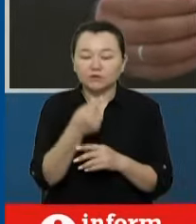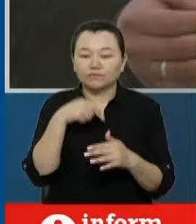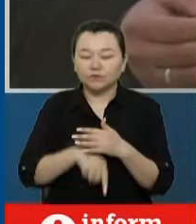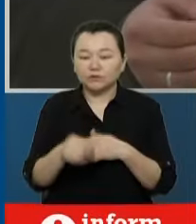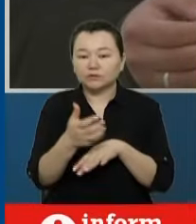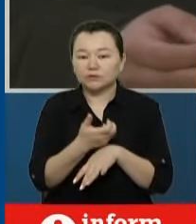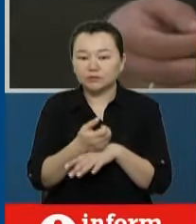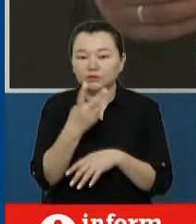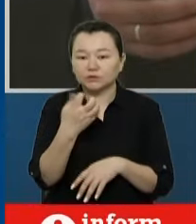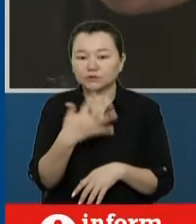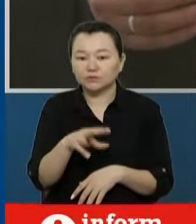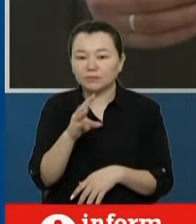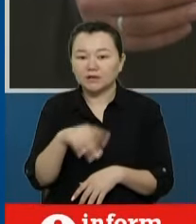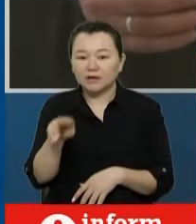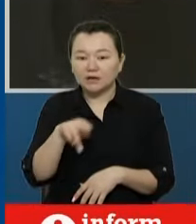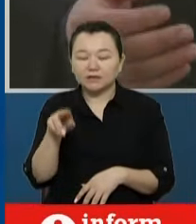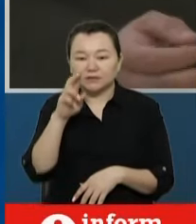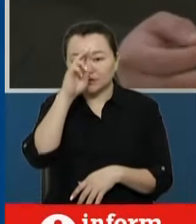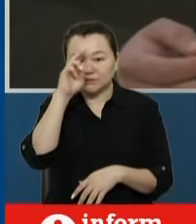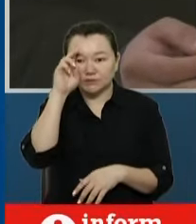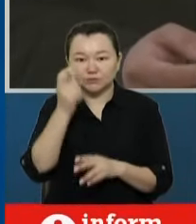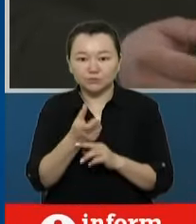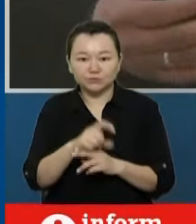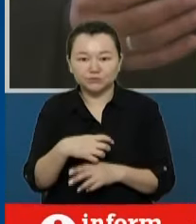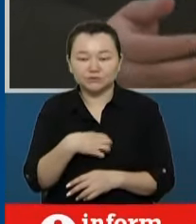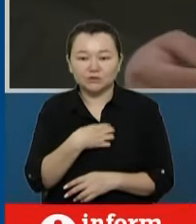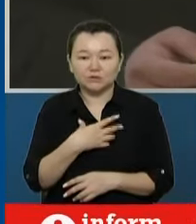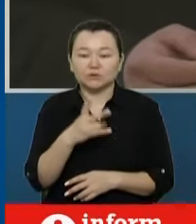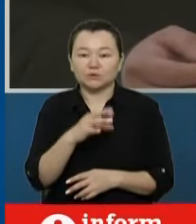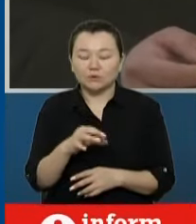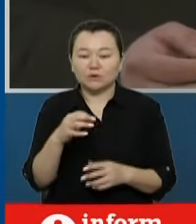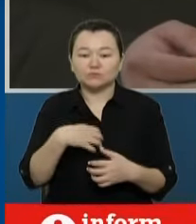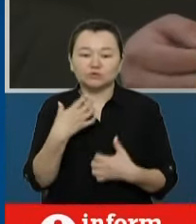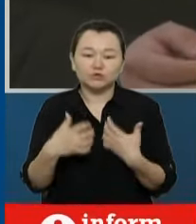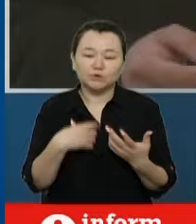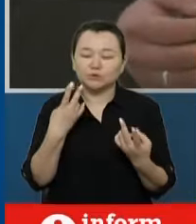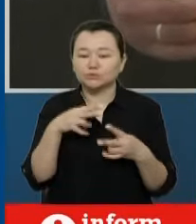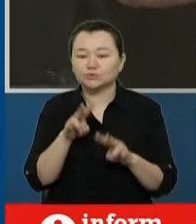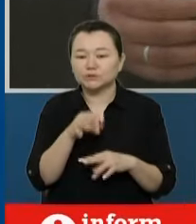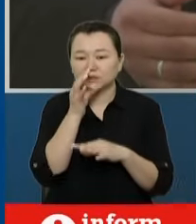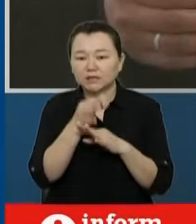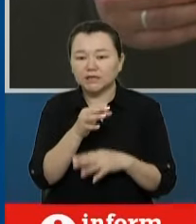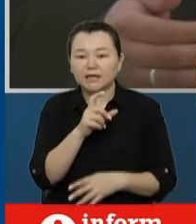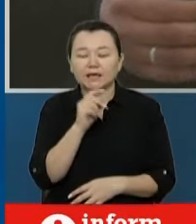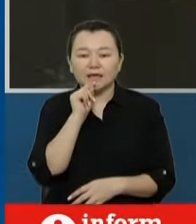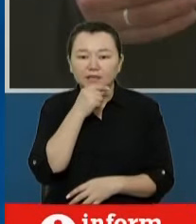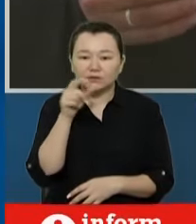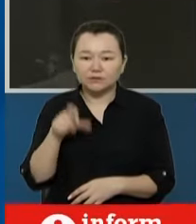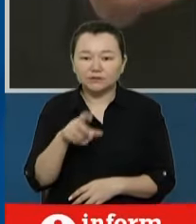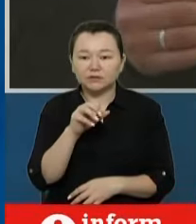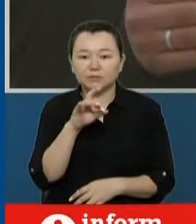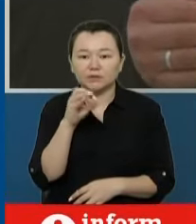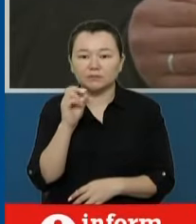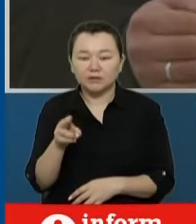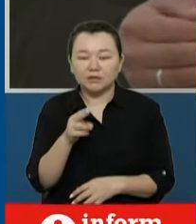250 миллиард шамасындағы мемлекет үшін тіпті сұмдық секілді. Алайда дүрлігудің қажет жоқ дейді экономист Сапарбай Жұбаев. Себебі бұл